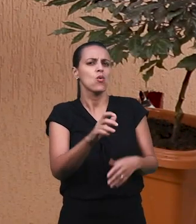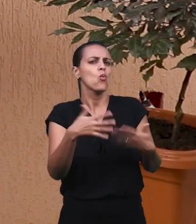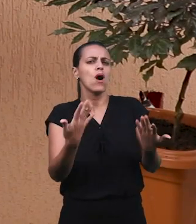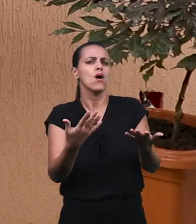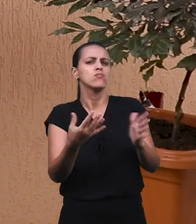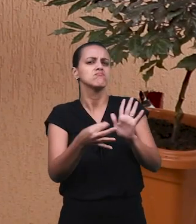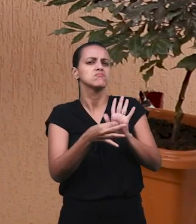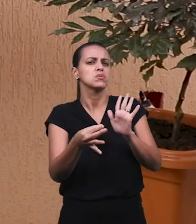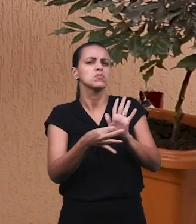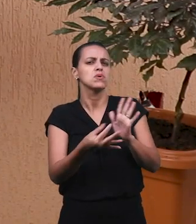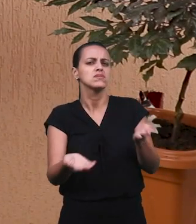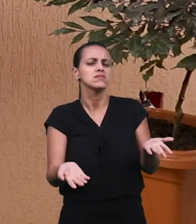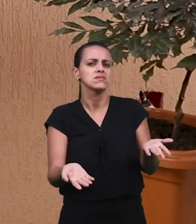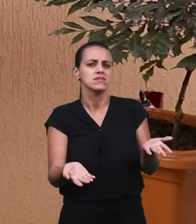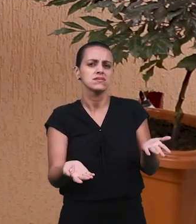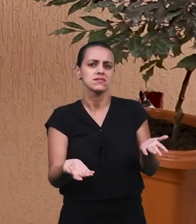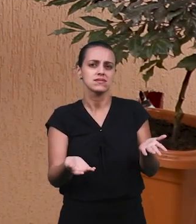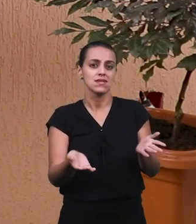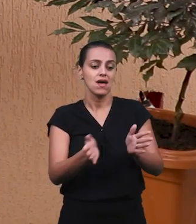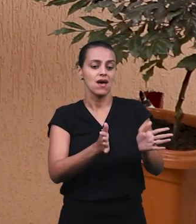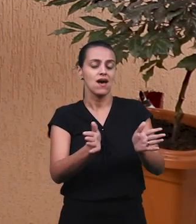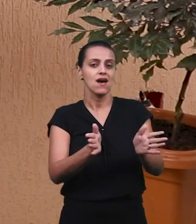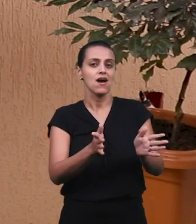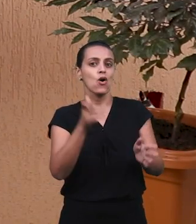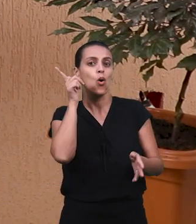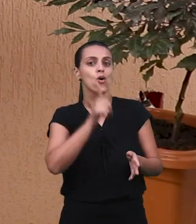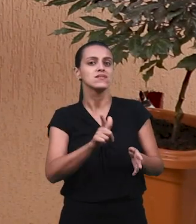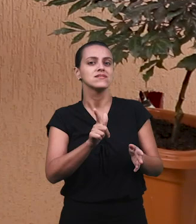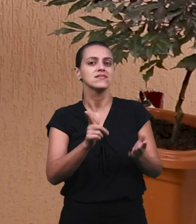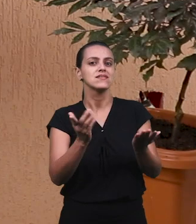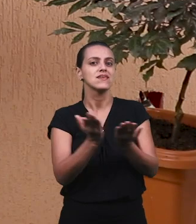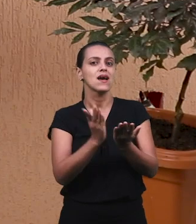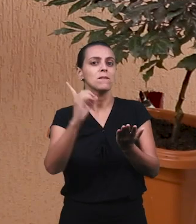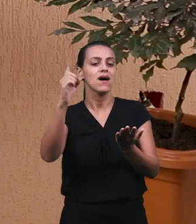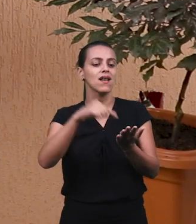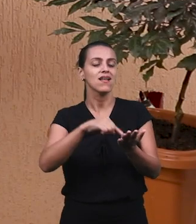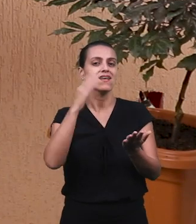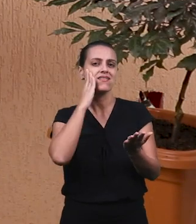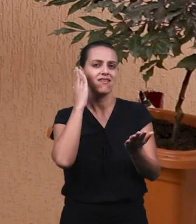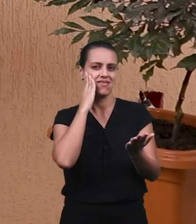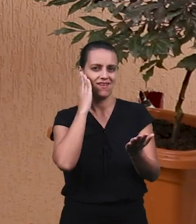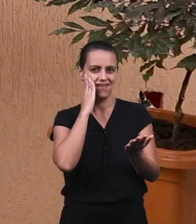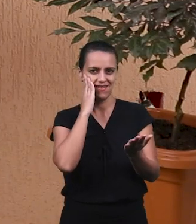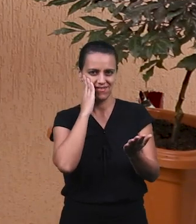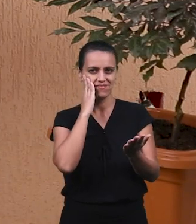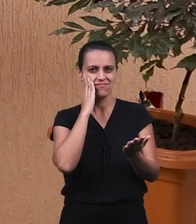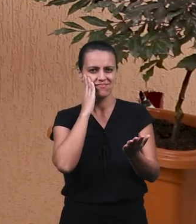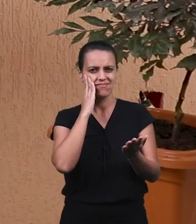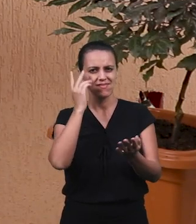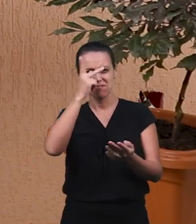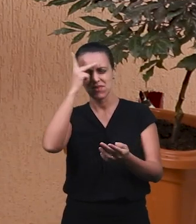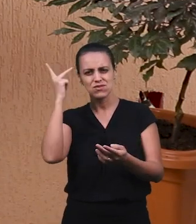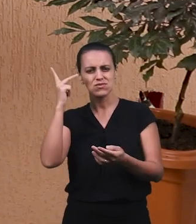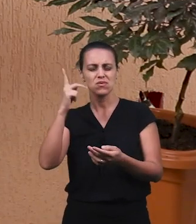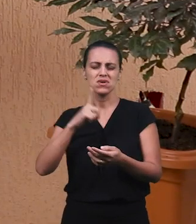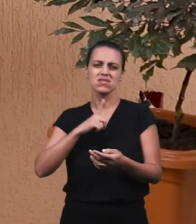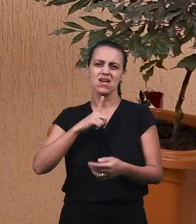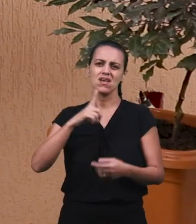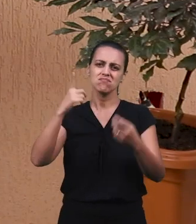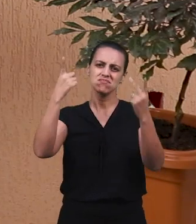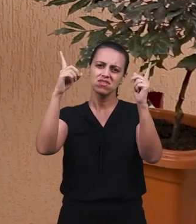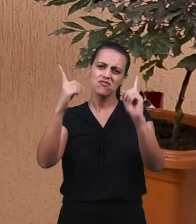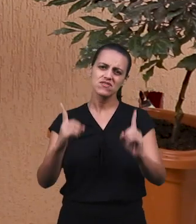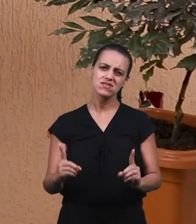quoi? Accessibilité à la parole de Dieu. C'est que nos frères et sœurs qui